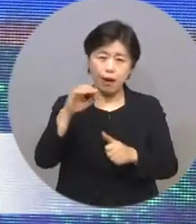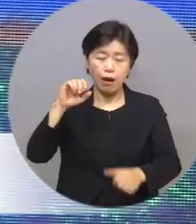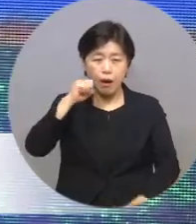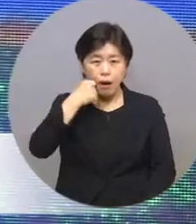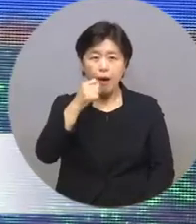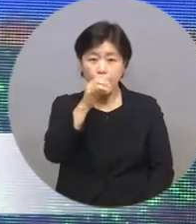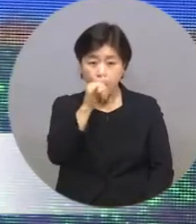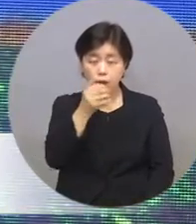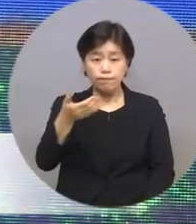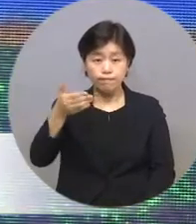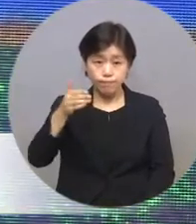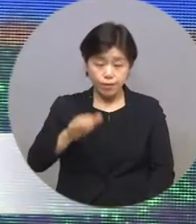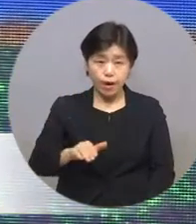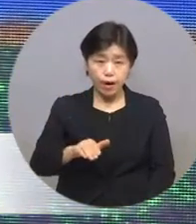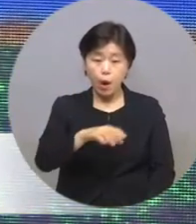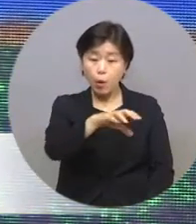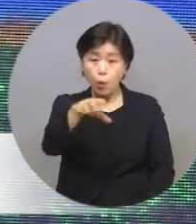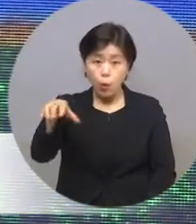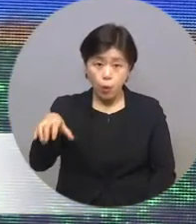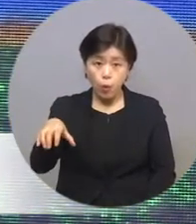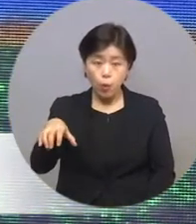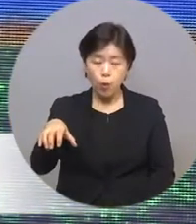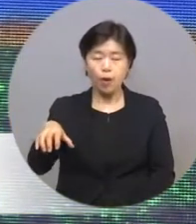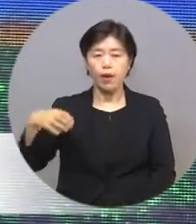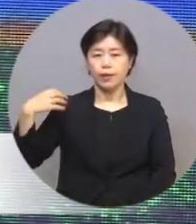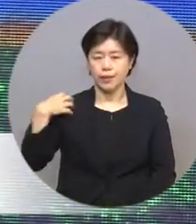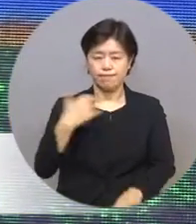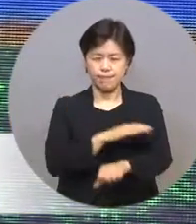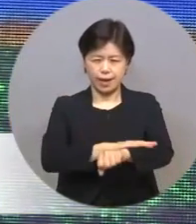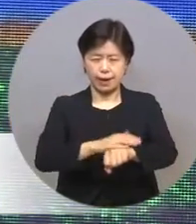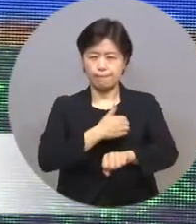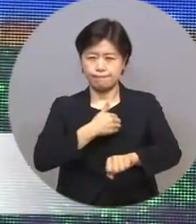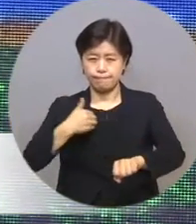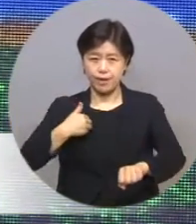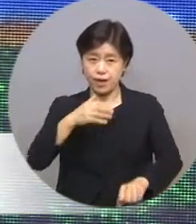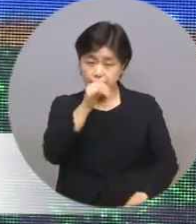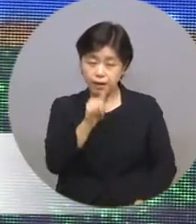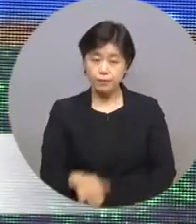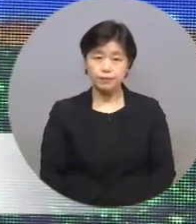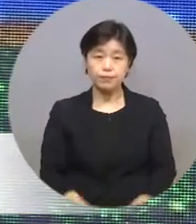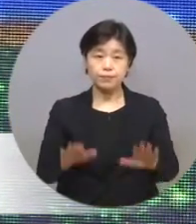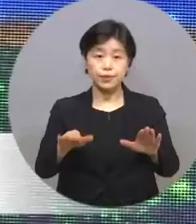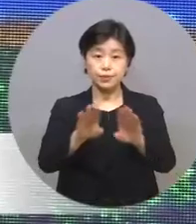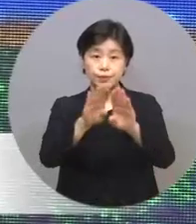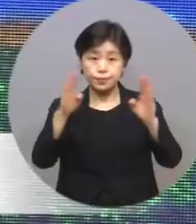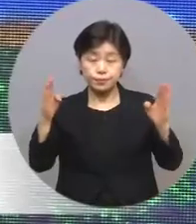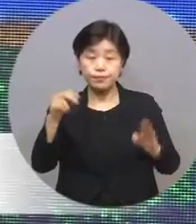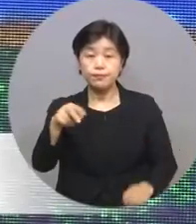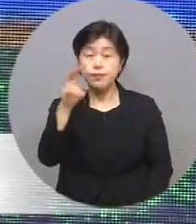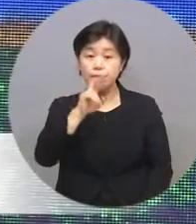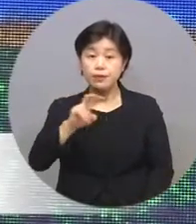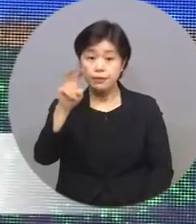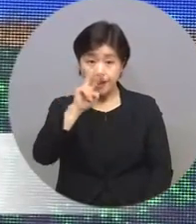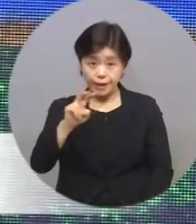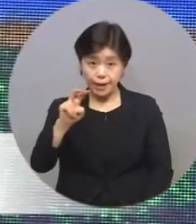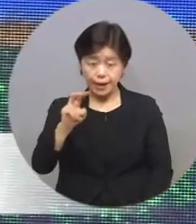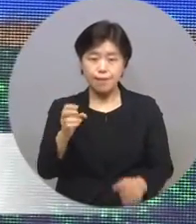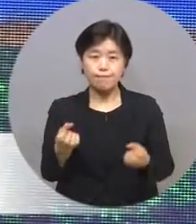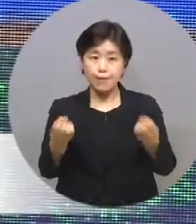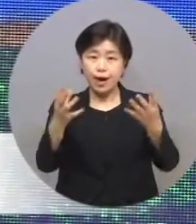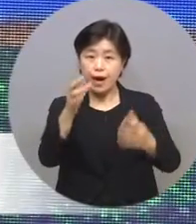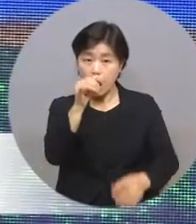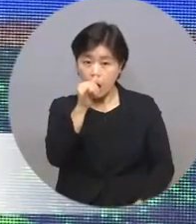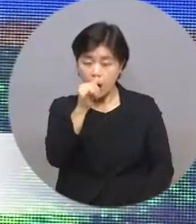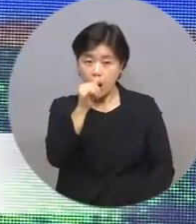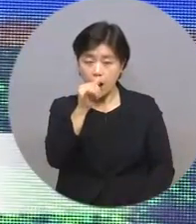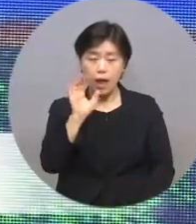위치에서 대응을 잘 해왔고 잘 견뎌내었습니다. 오늘 개최되는 이 음악회를 계기로